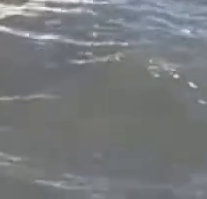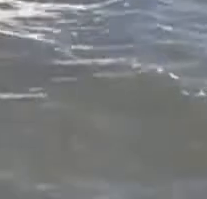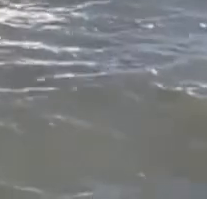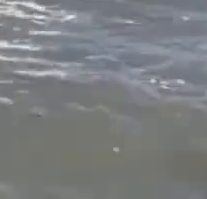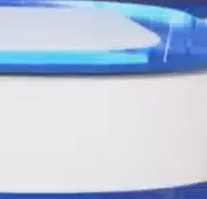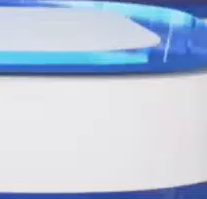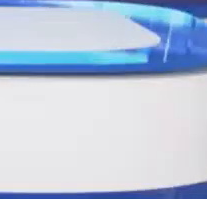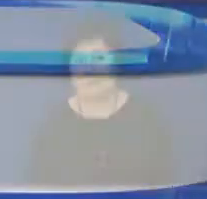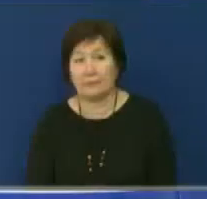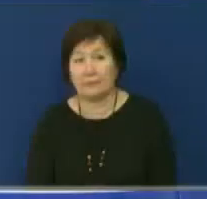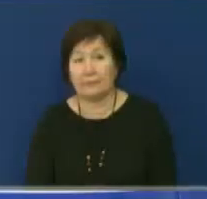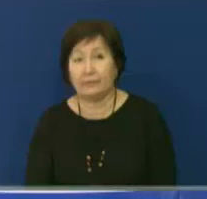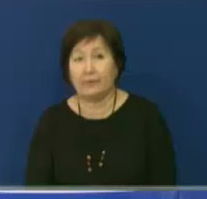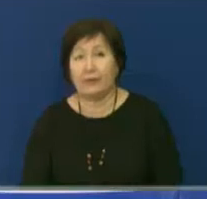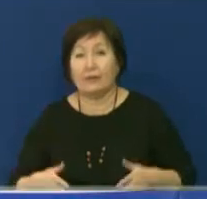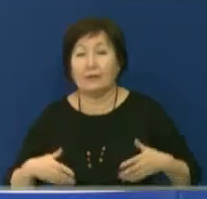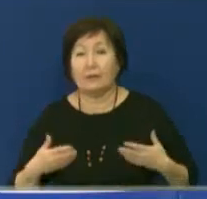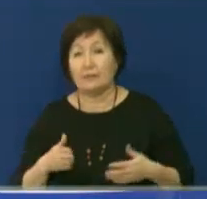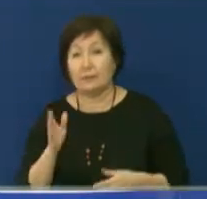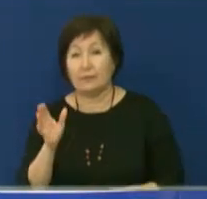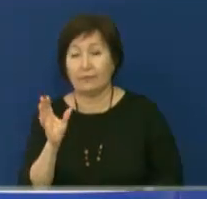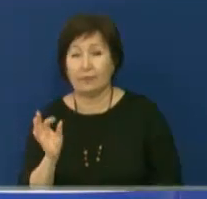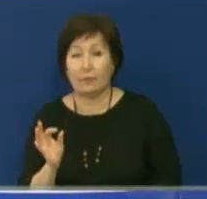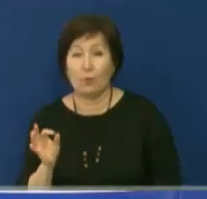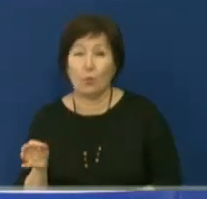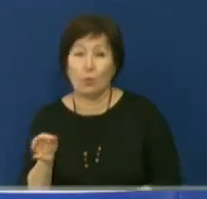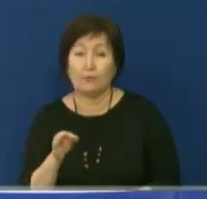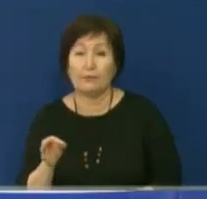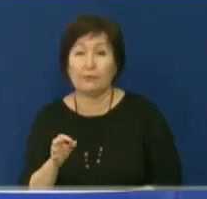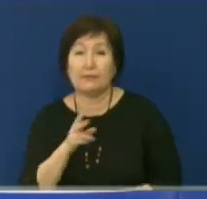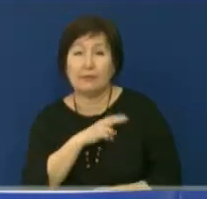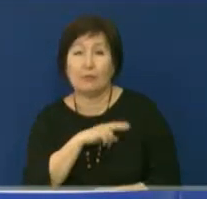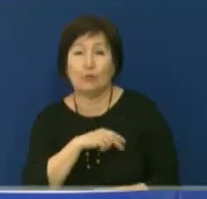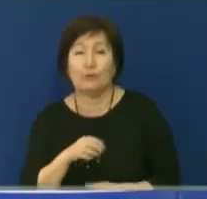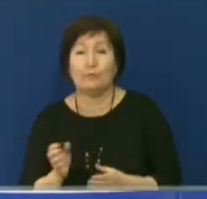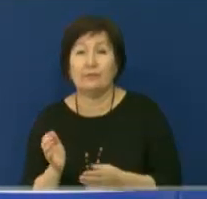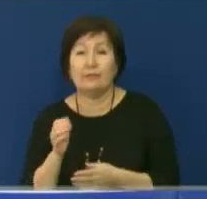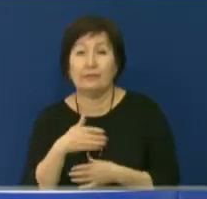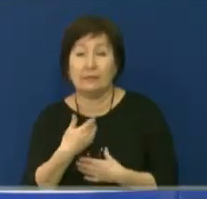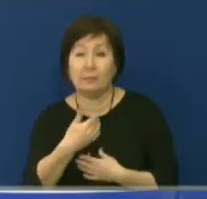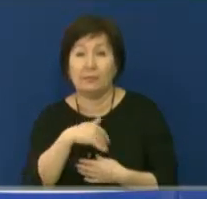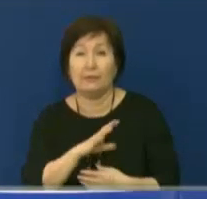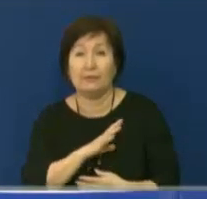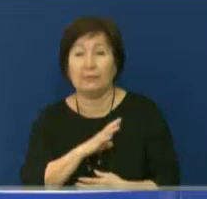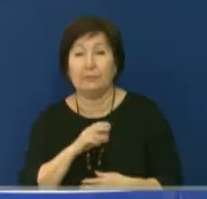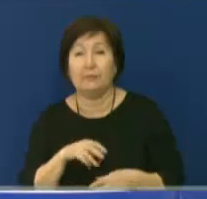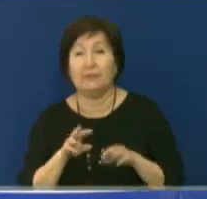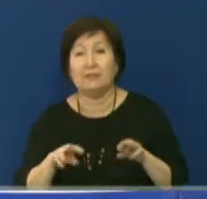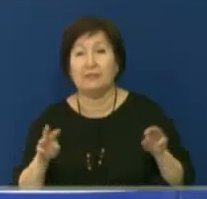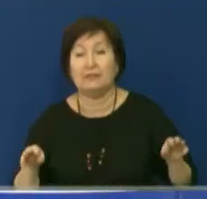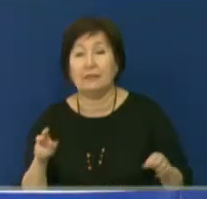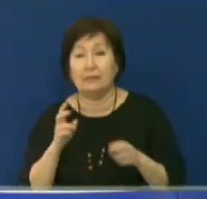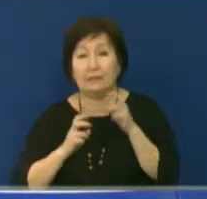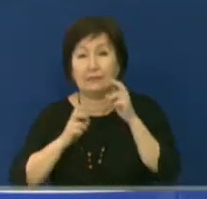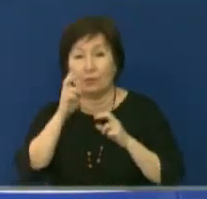браконьеров. В Восточно-Казахстанской области с рабочим визитом побывал министр индустрии и инфраструктурного